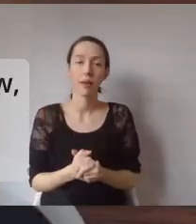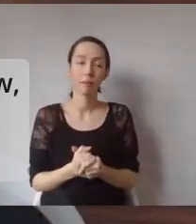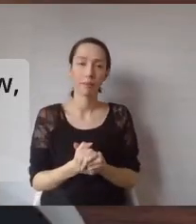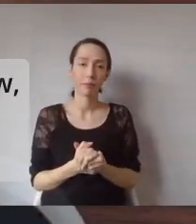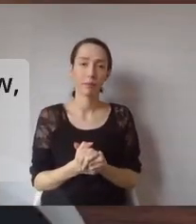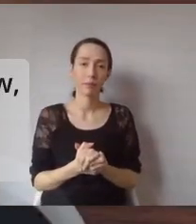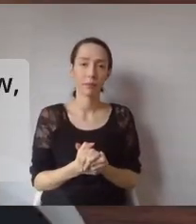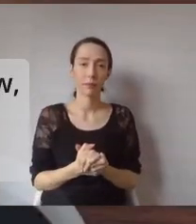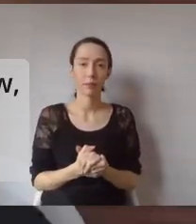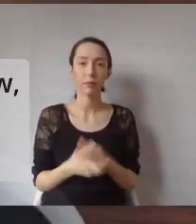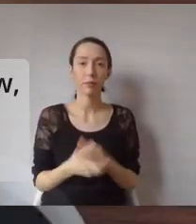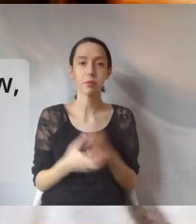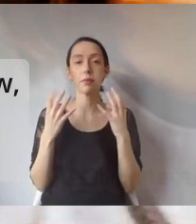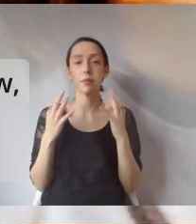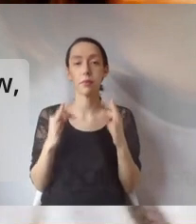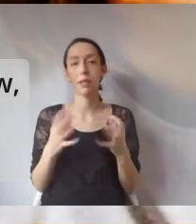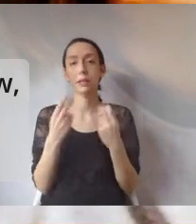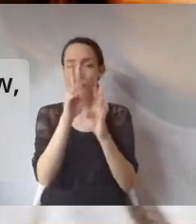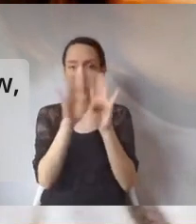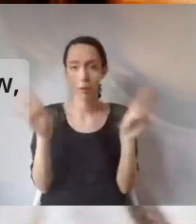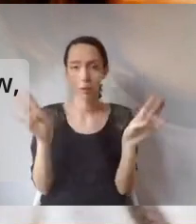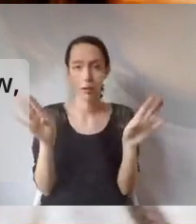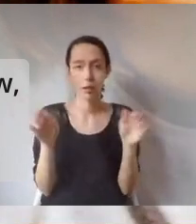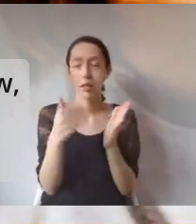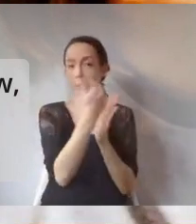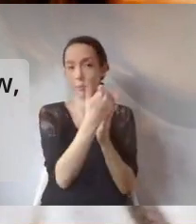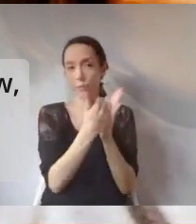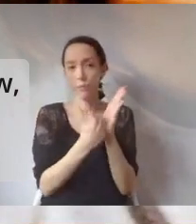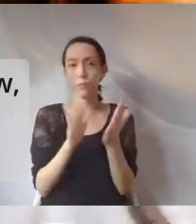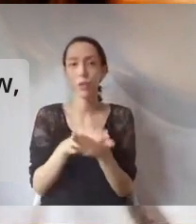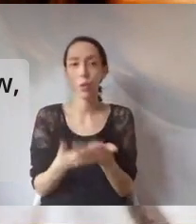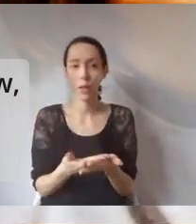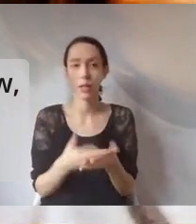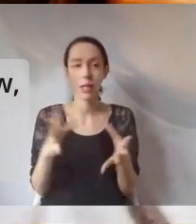teraz chciałabym wam pokazać parę fajnych przykładów, jakie